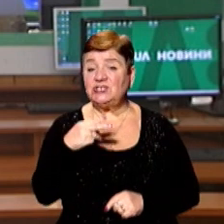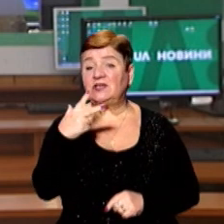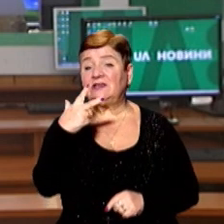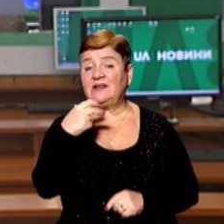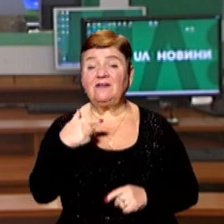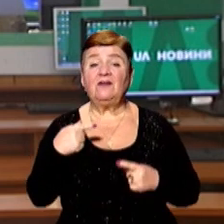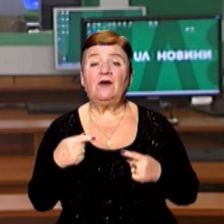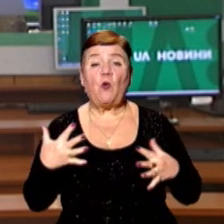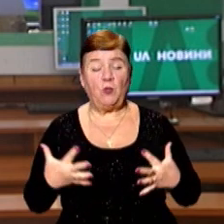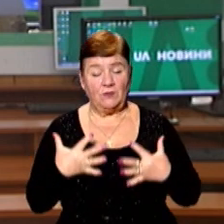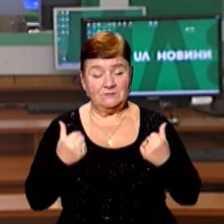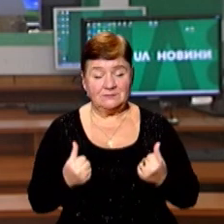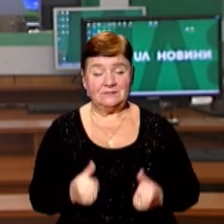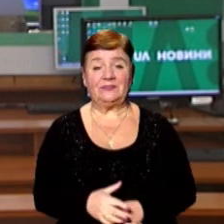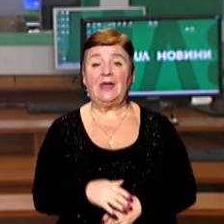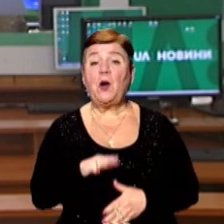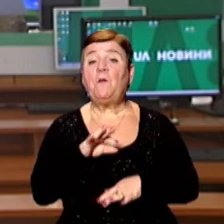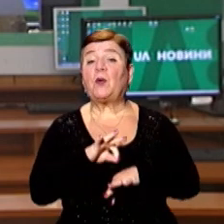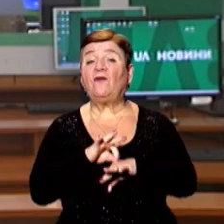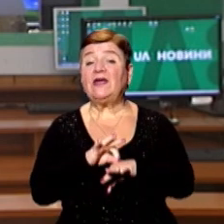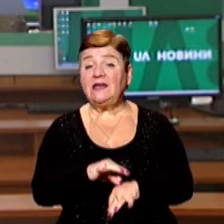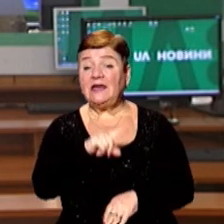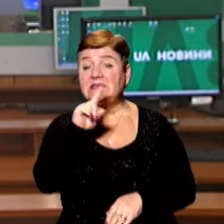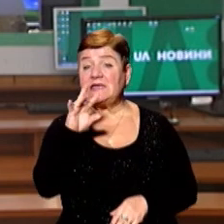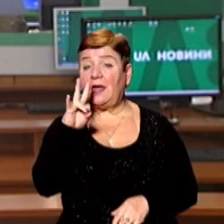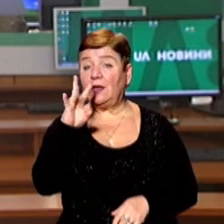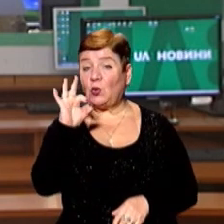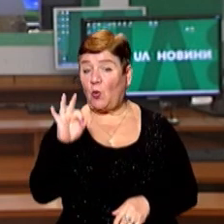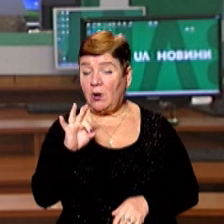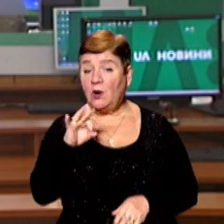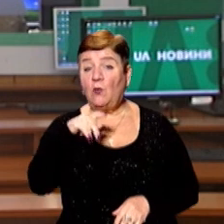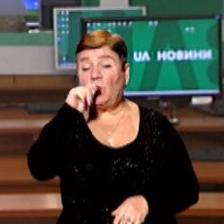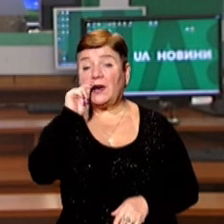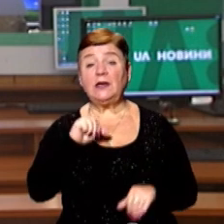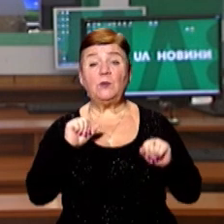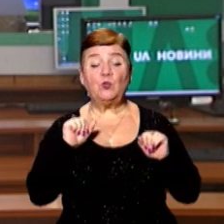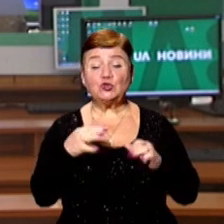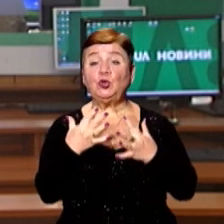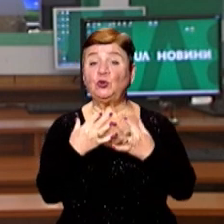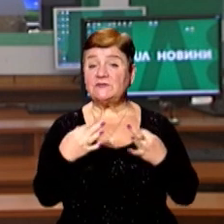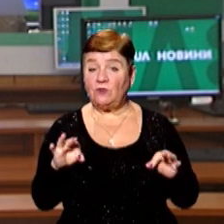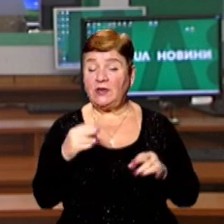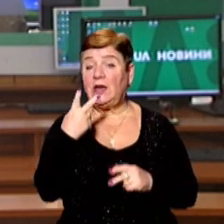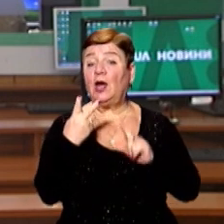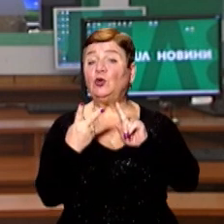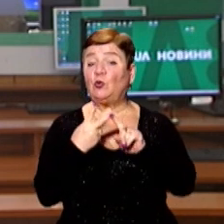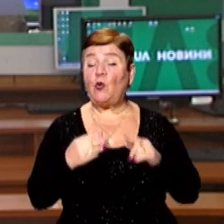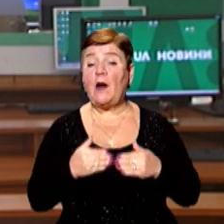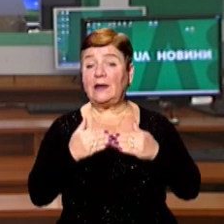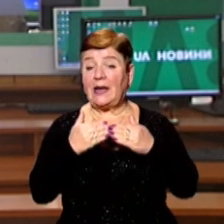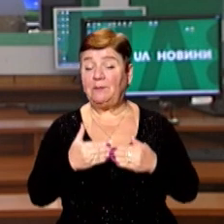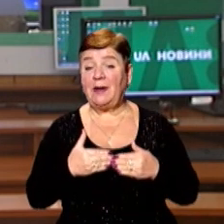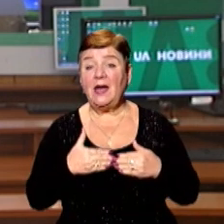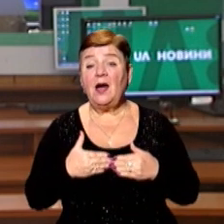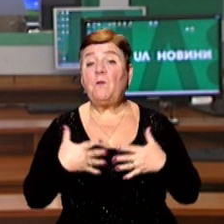5632 людей. Проведення зовнішнього тестування в Україні можуть дозволити під час другого етапу послаблення